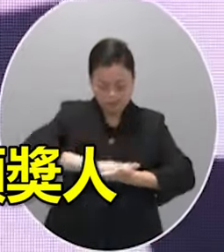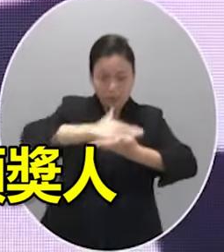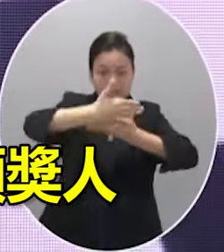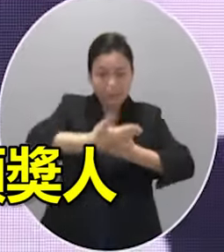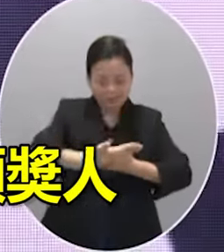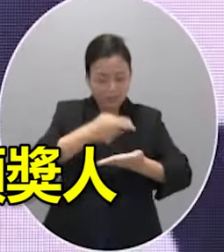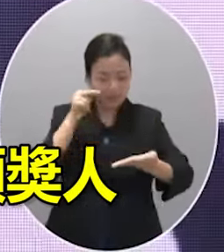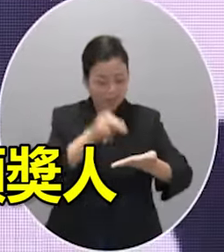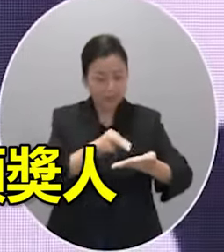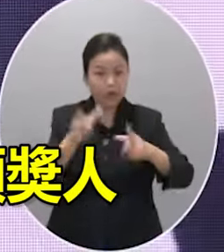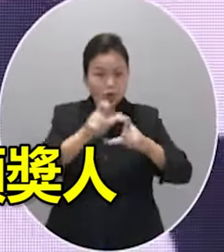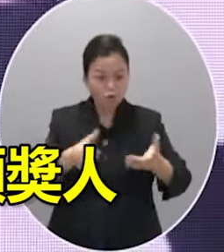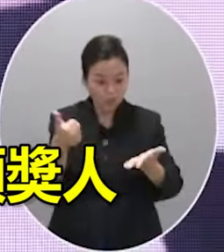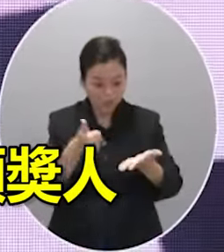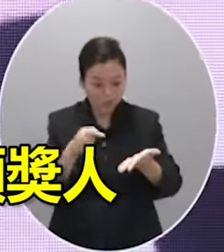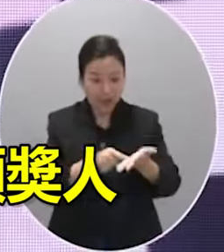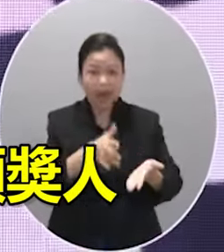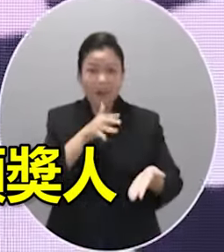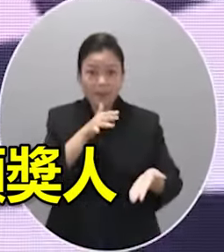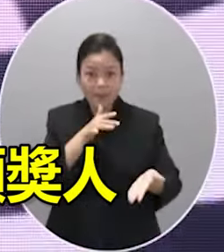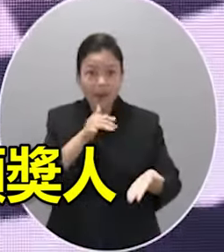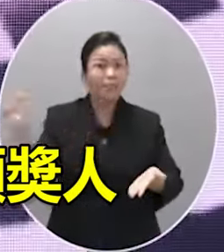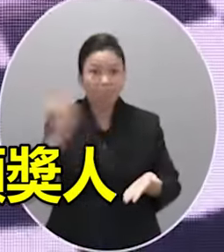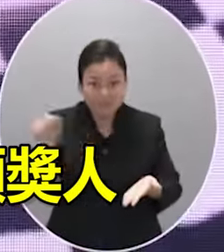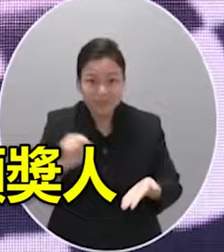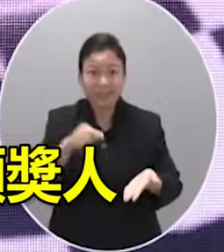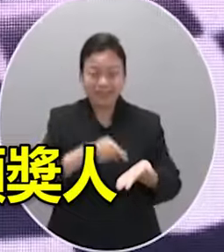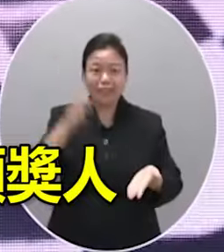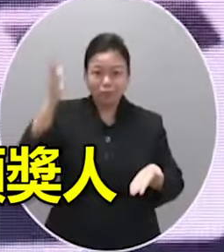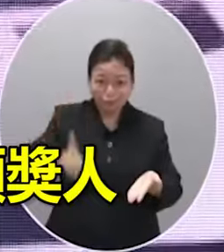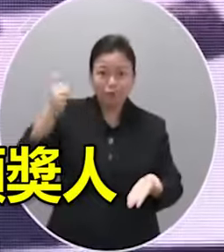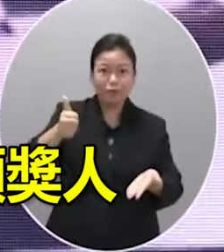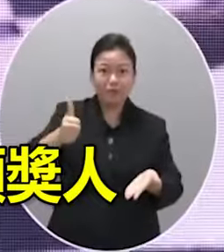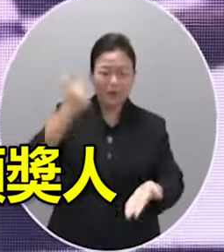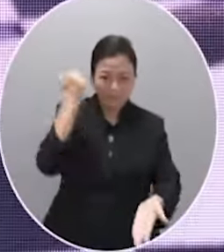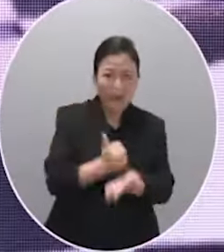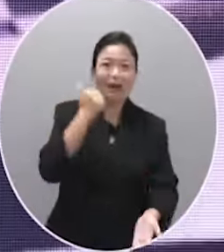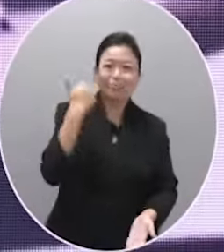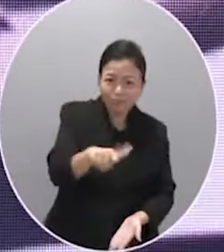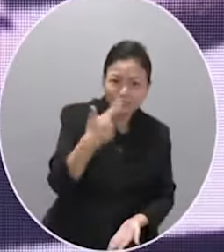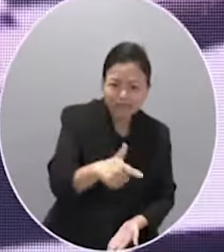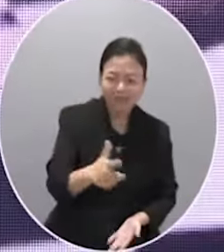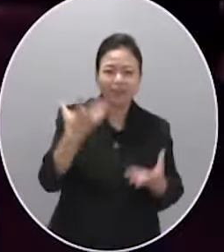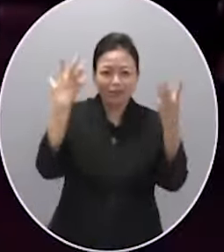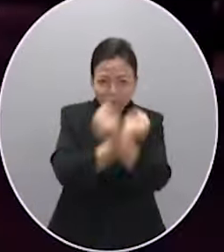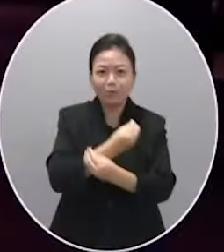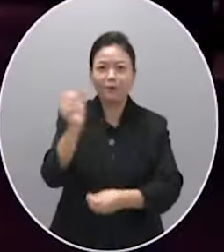名字的话，记得这是评审团主席，不是得奖者，千万不要念。